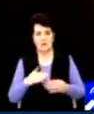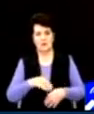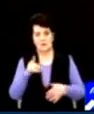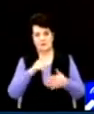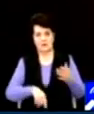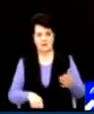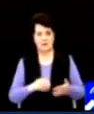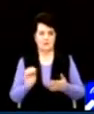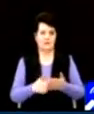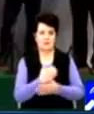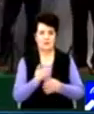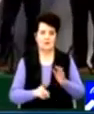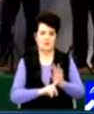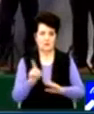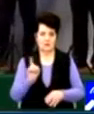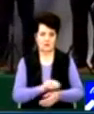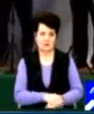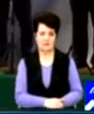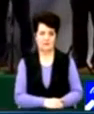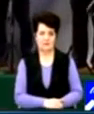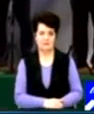speranța unui nou început.